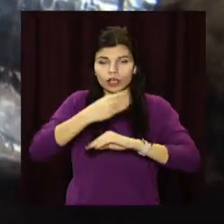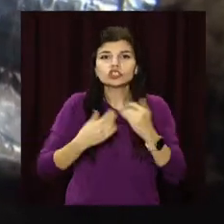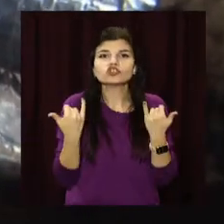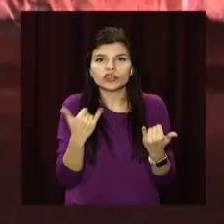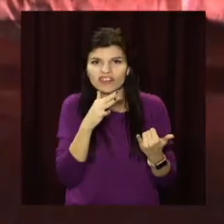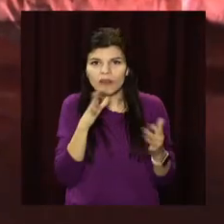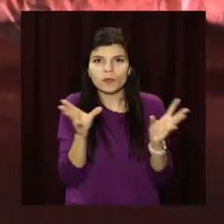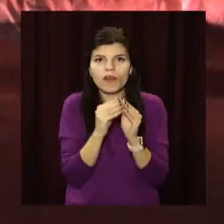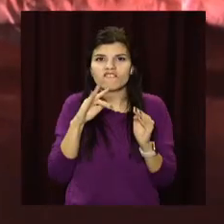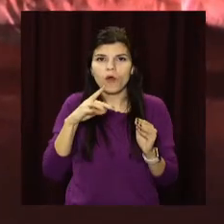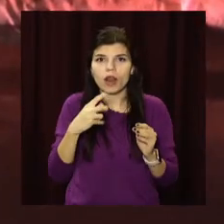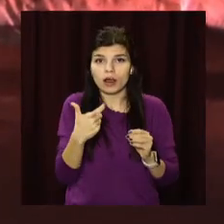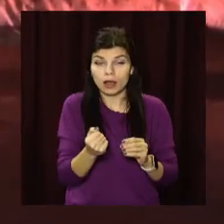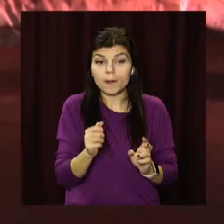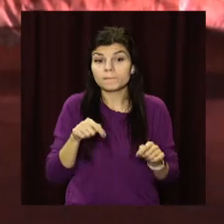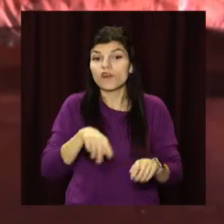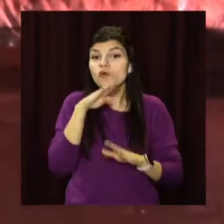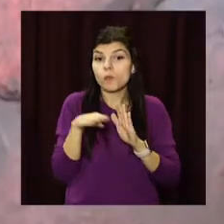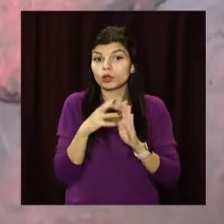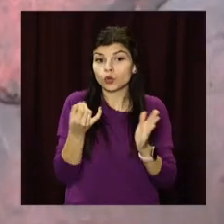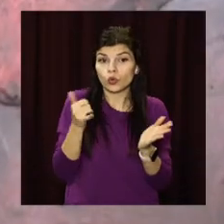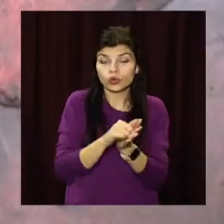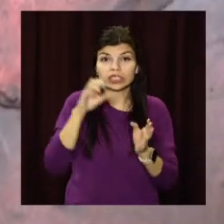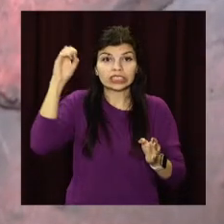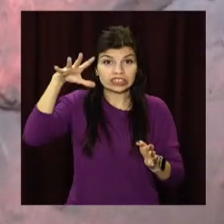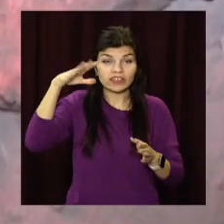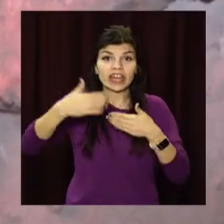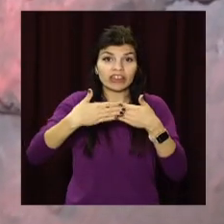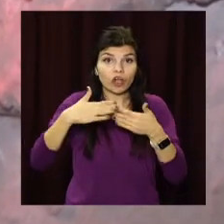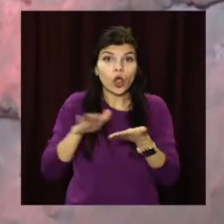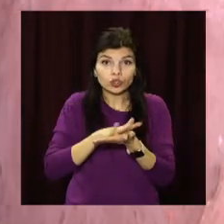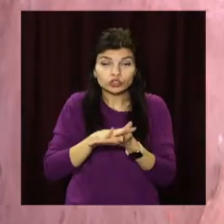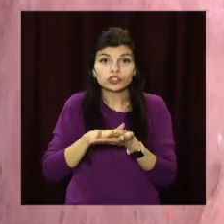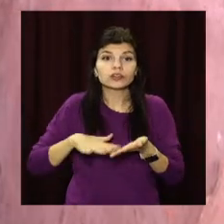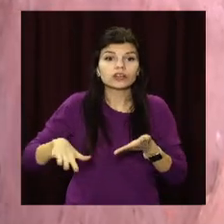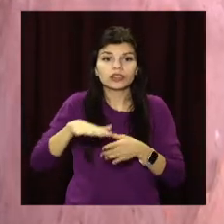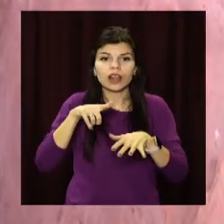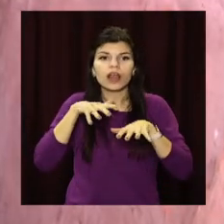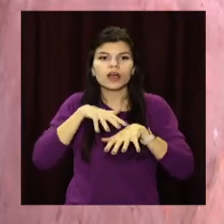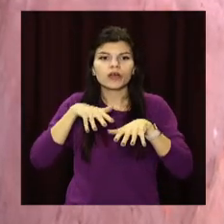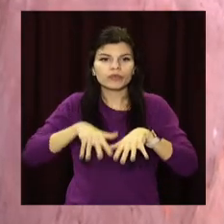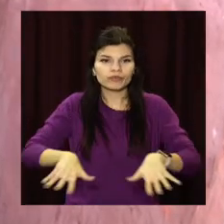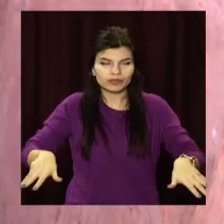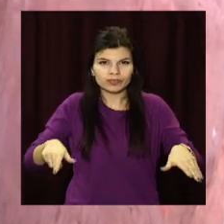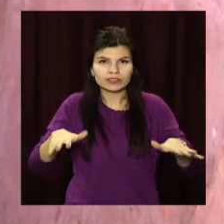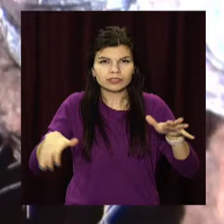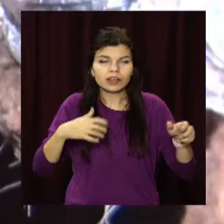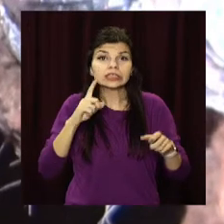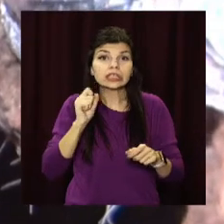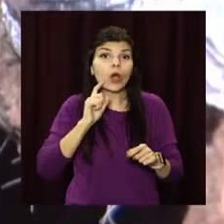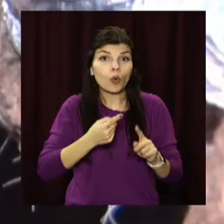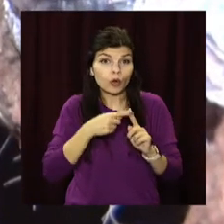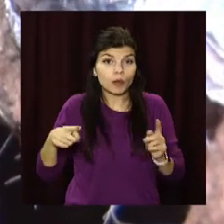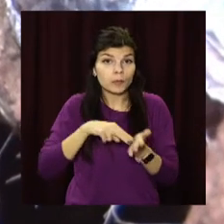утеплителем з фольгою. А ще у підвалі встановили нове освітлення, двері та почистили у будинку зливову каналізацію. За рік такі роботи